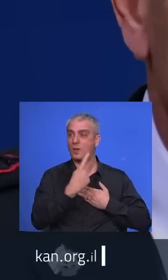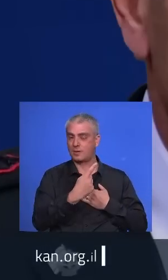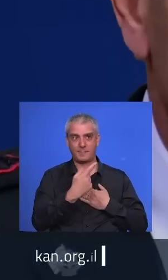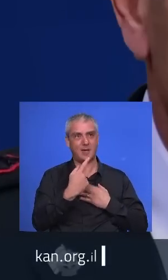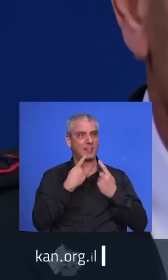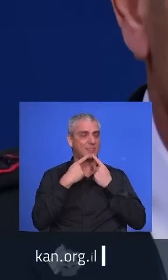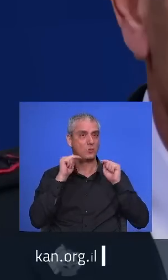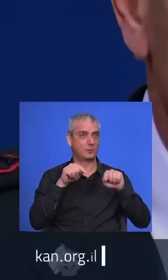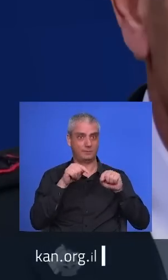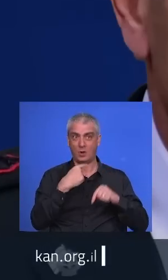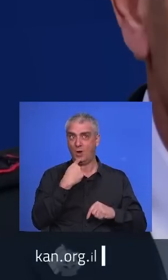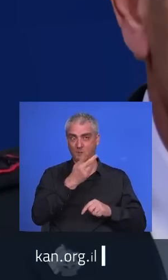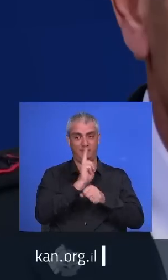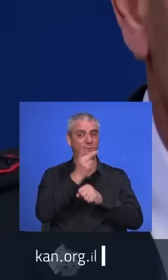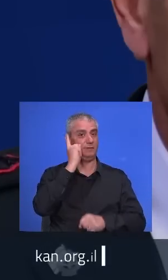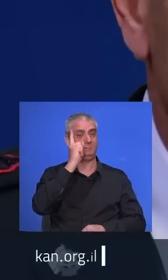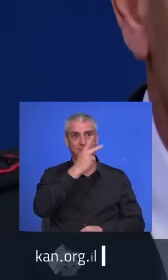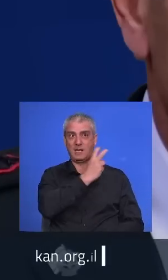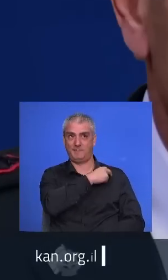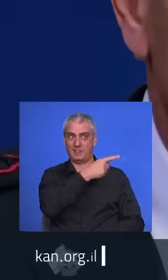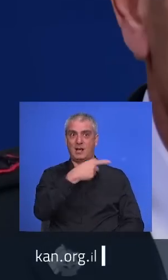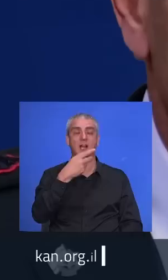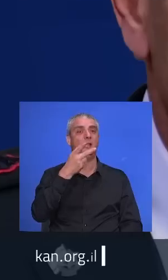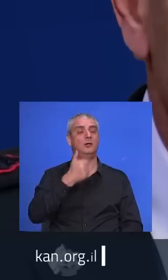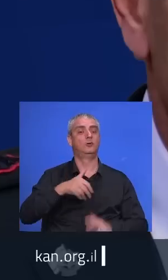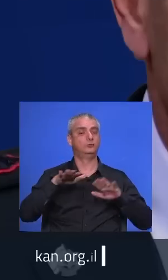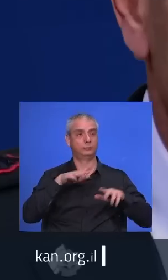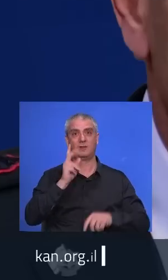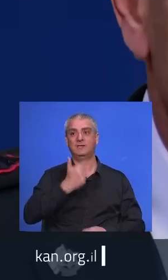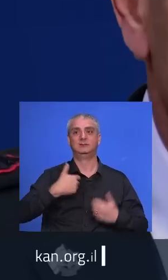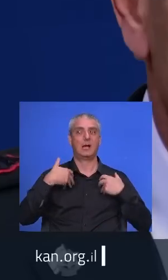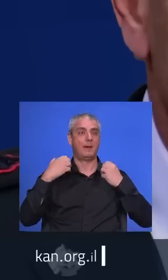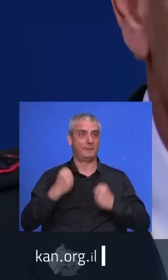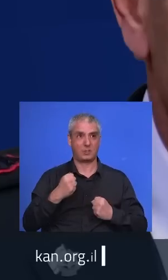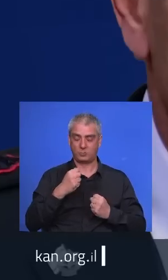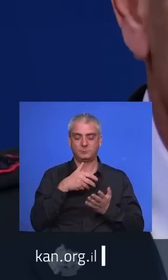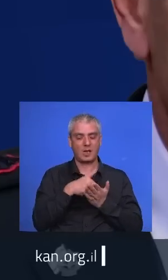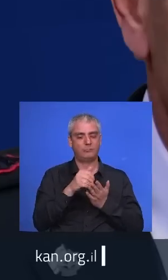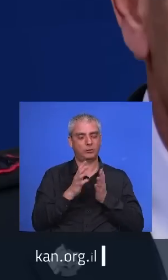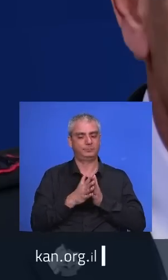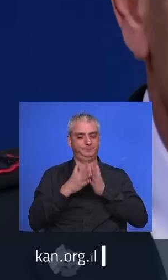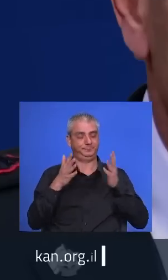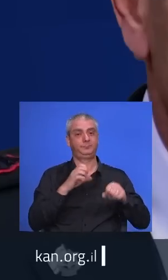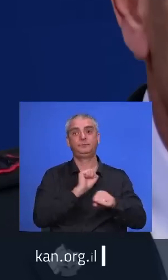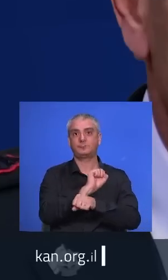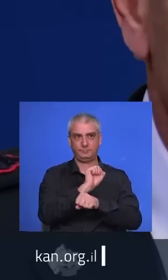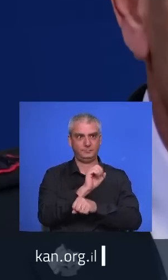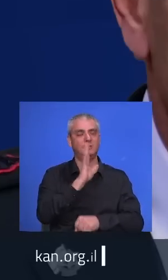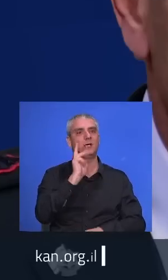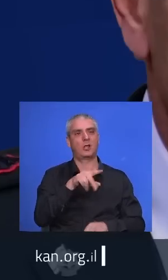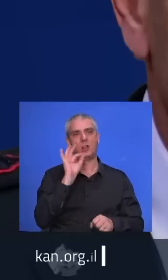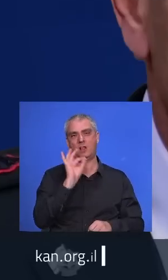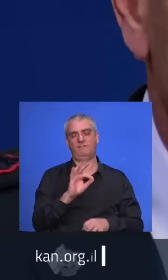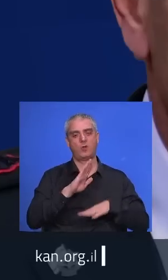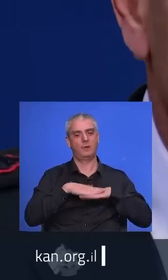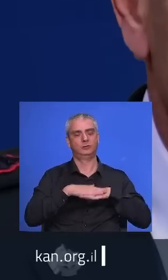בדיונים הללו, אומר ומזהיר הרמטכ"ל הרצי הלוי את ראש הממשלה ואת שר הביטחון כי המשך הרחבת המחאה עלול לפגוע